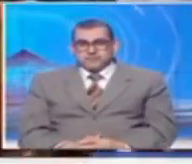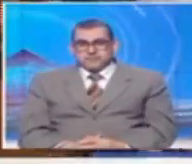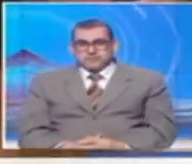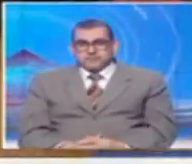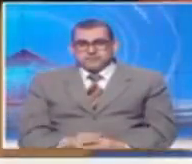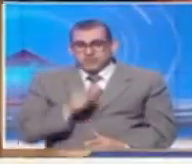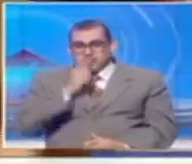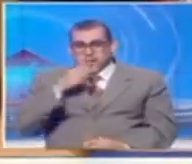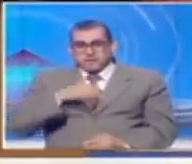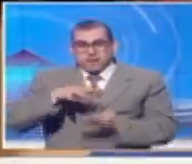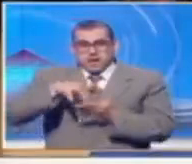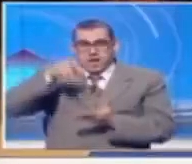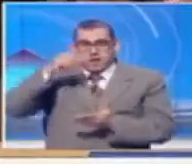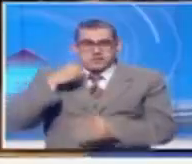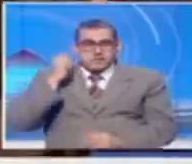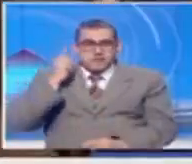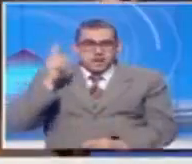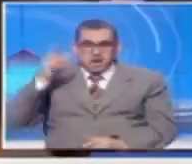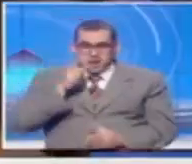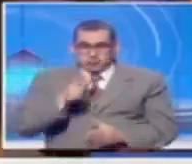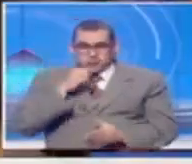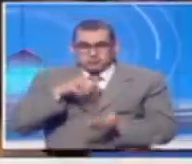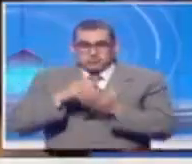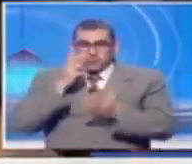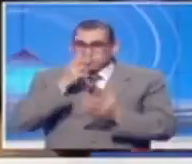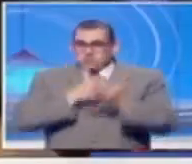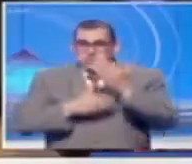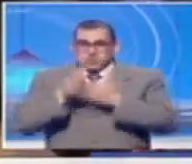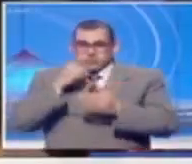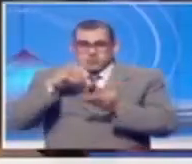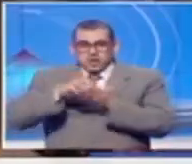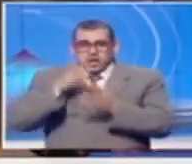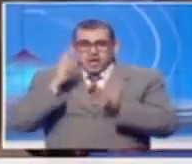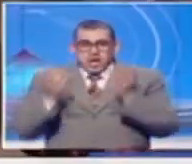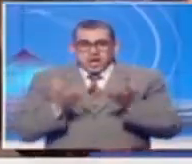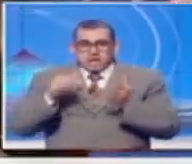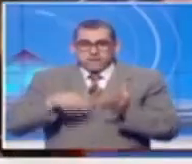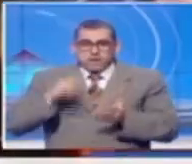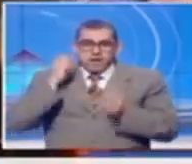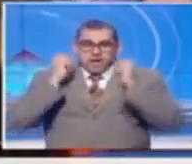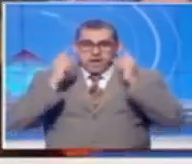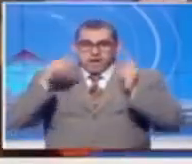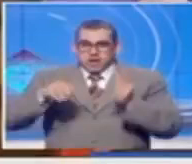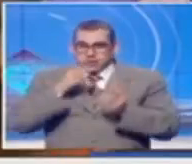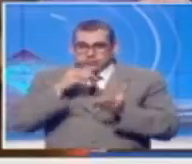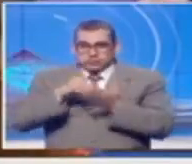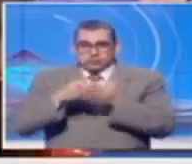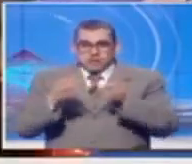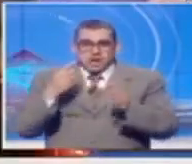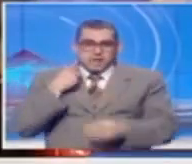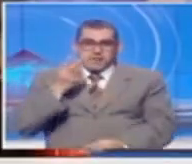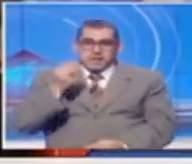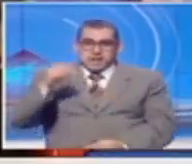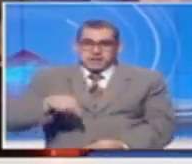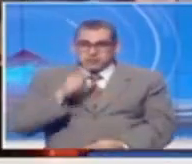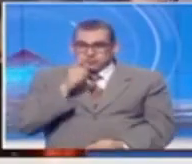ومرورا بقلعة صلاح الدين حيث عبق التاريخ، انطلق مهرجان القلعة في دورته 30،